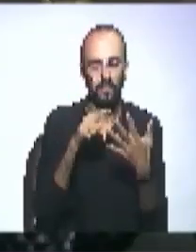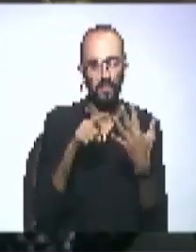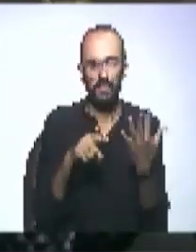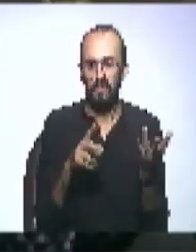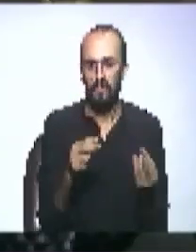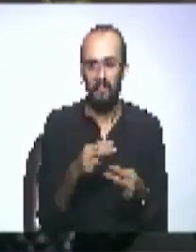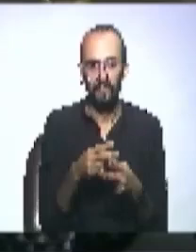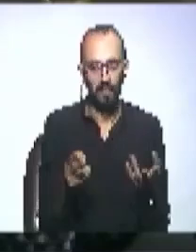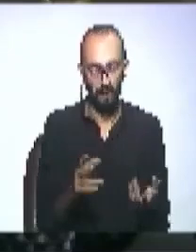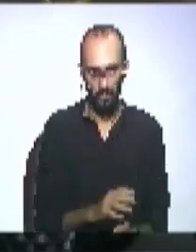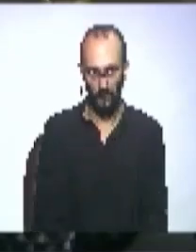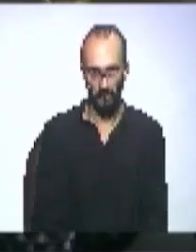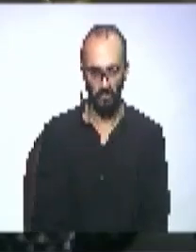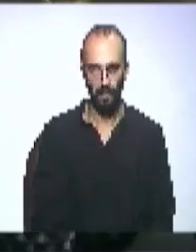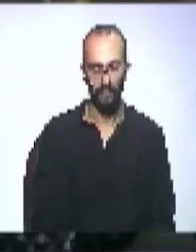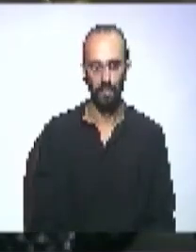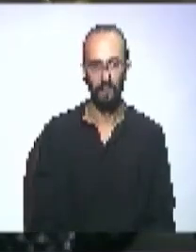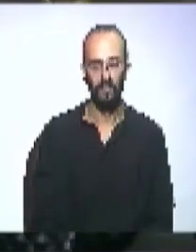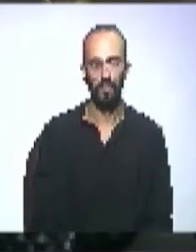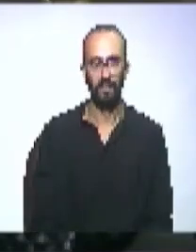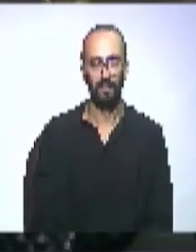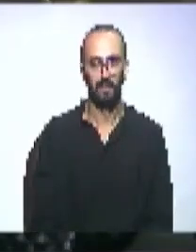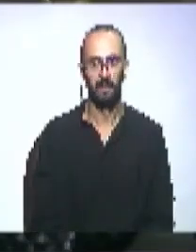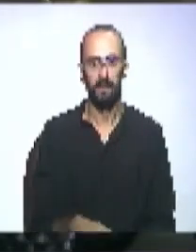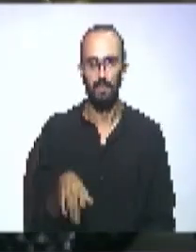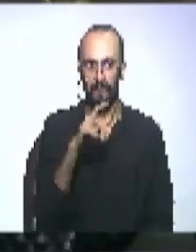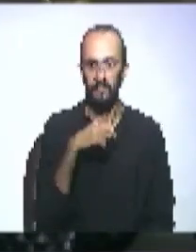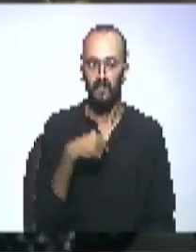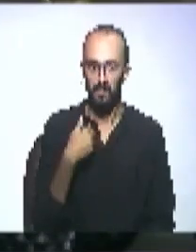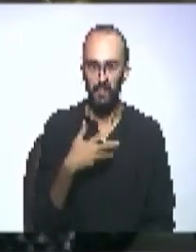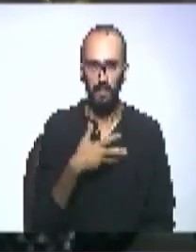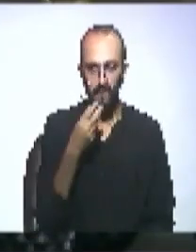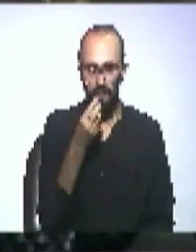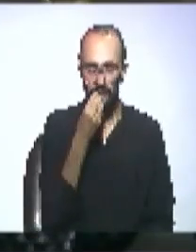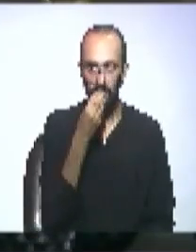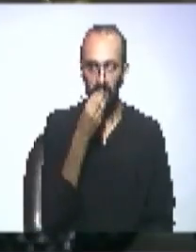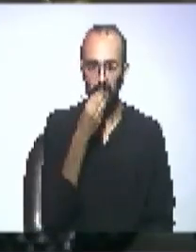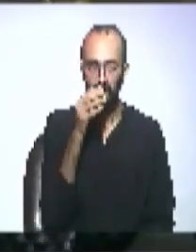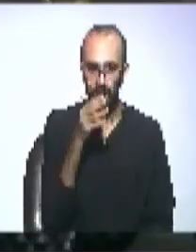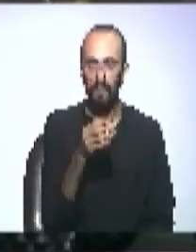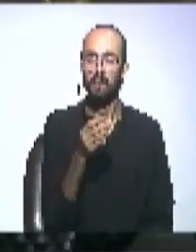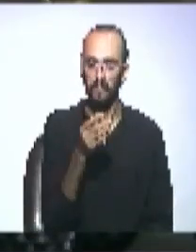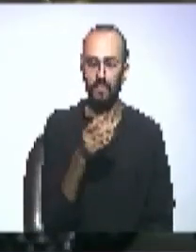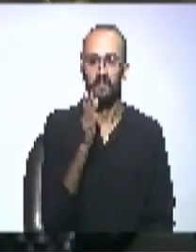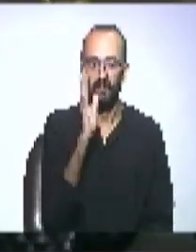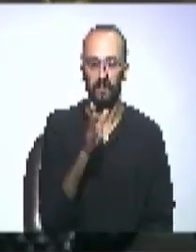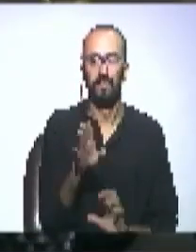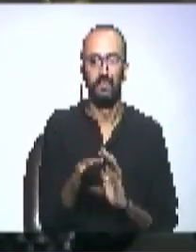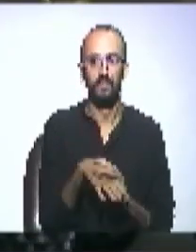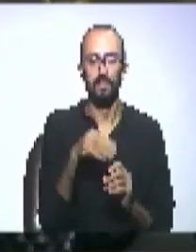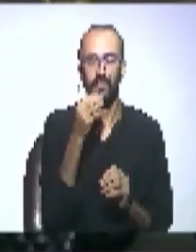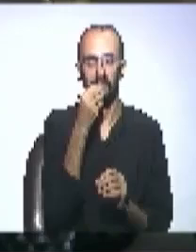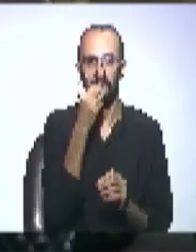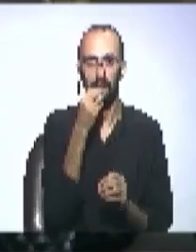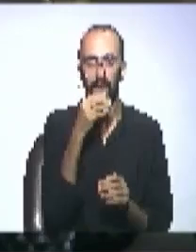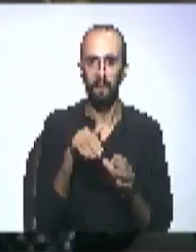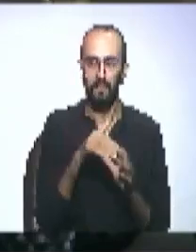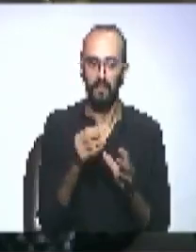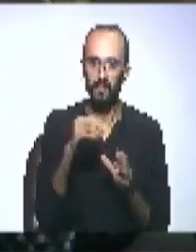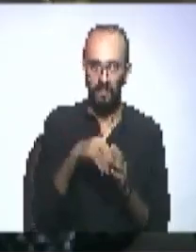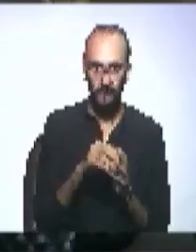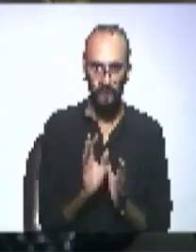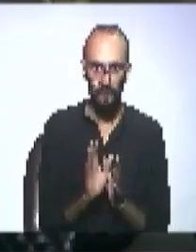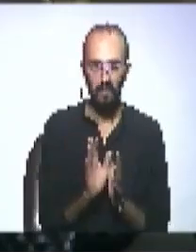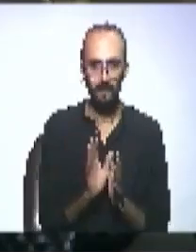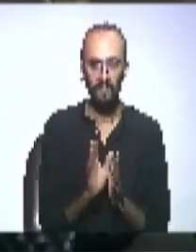حاجه متوفره عند حضراتكم او عايزين تدخلوها للولاد في الاكل ممكن ان احنا نستخدمها في الساندوتشات دي.